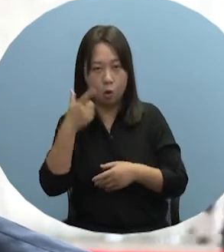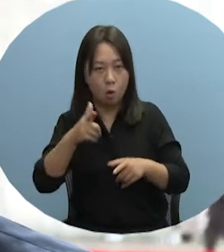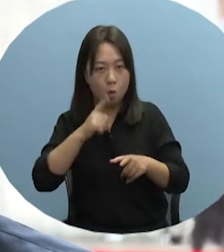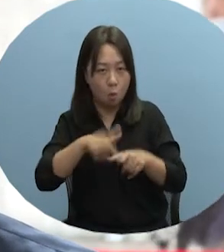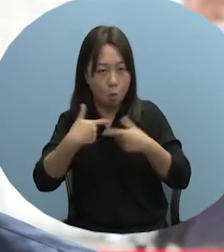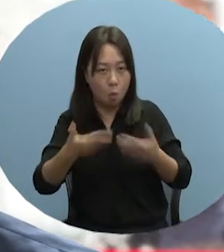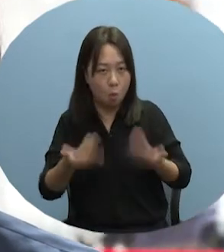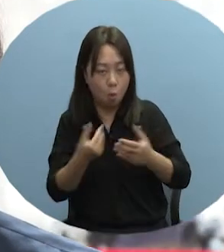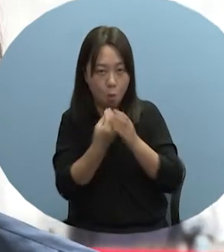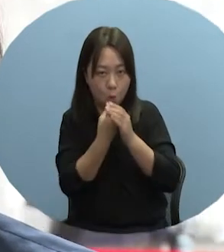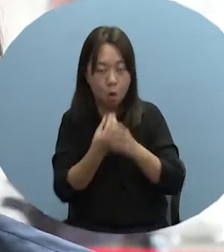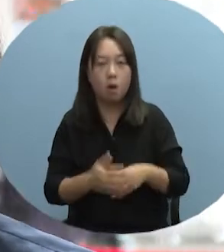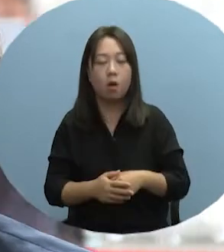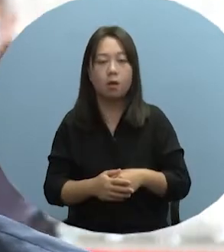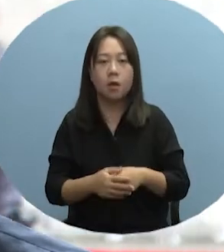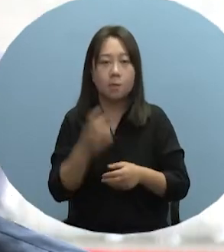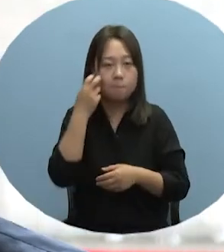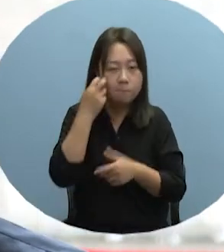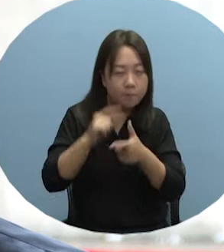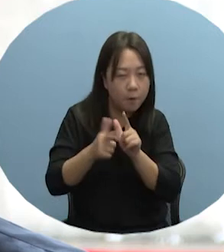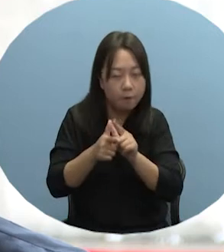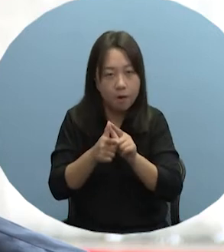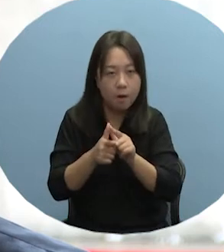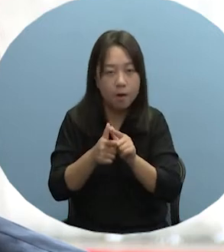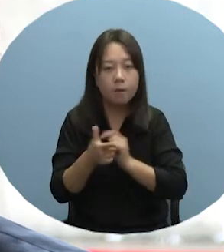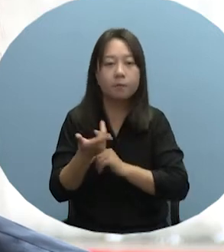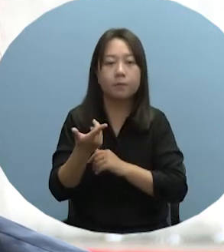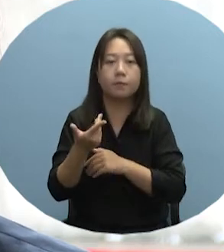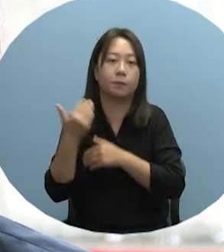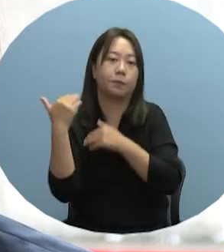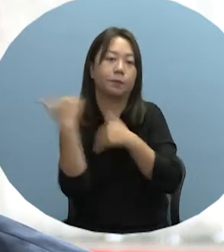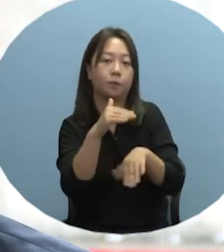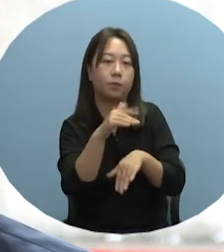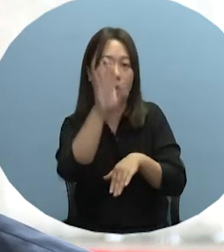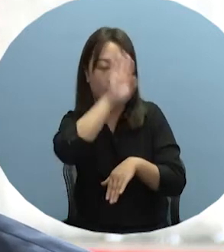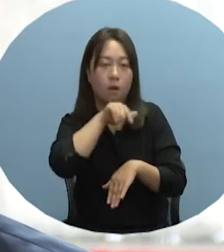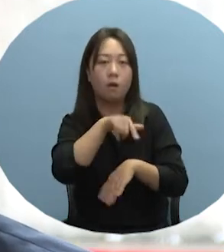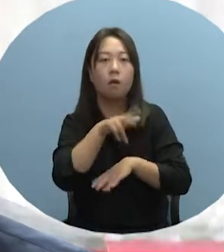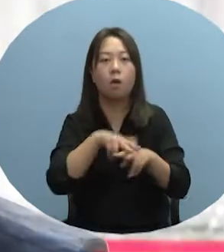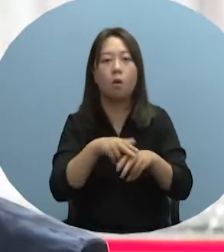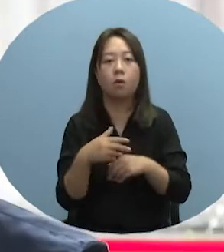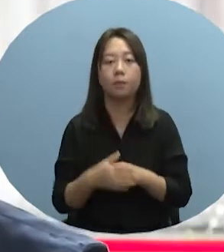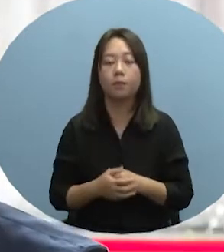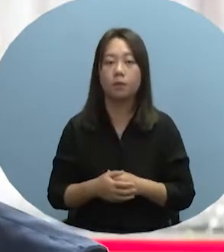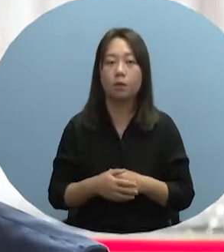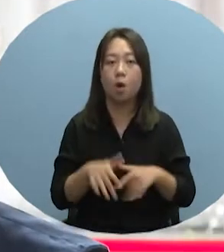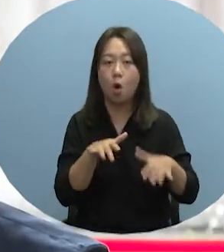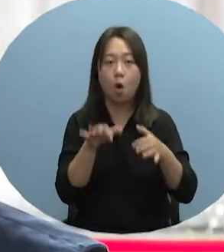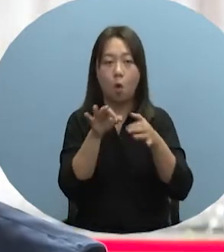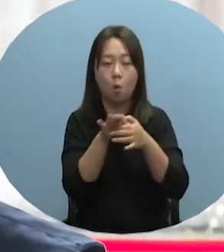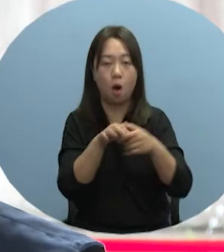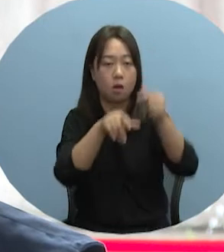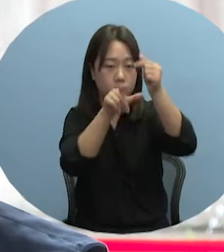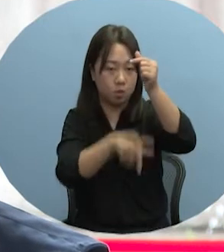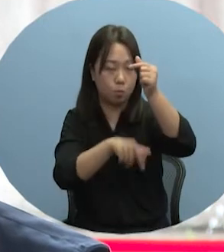利，不惜千方百计是会将龙虾呢是偷运回内地。香港海关在